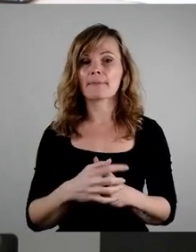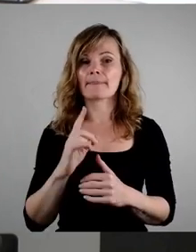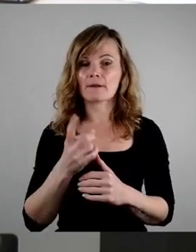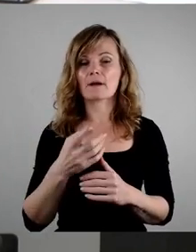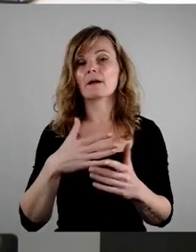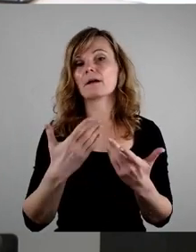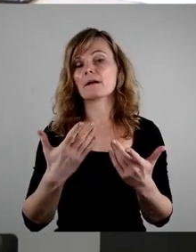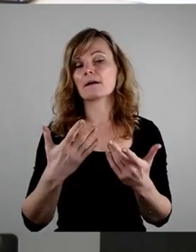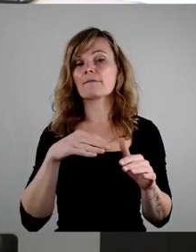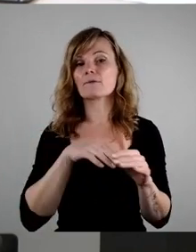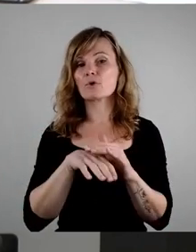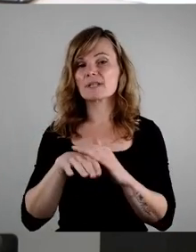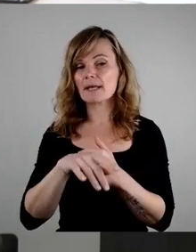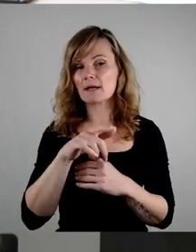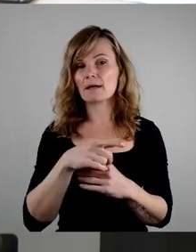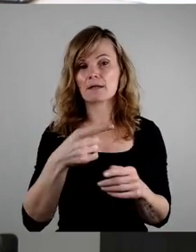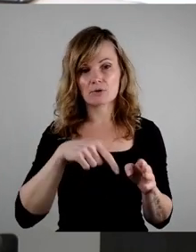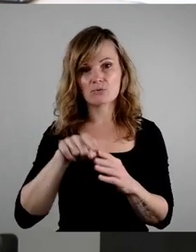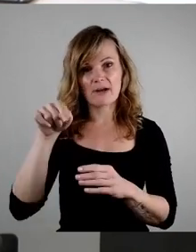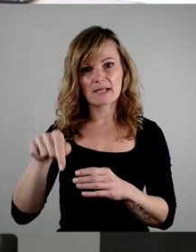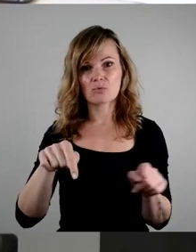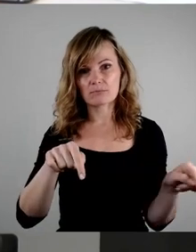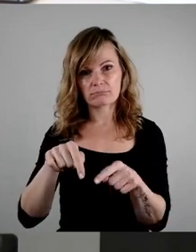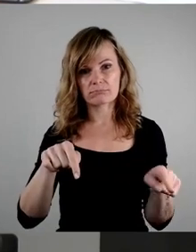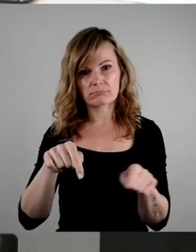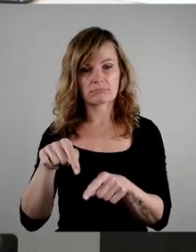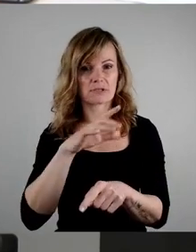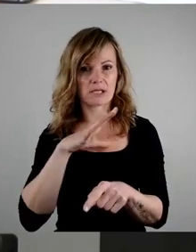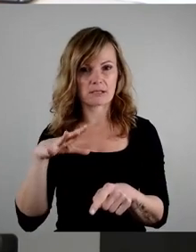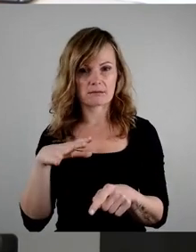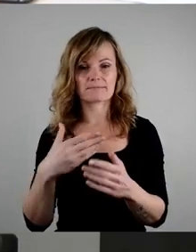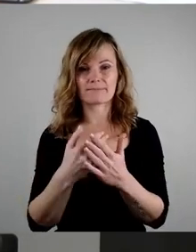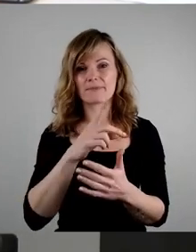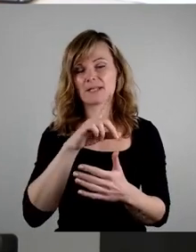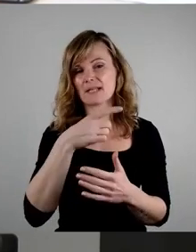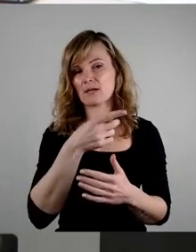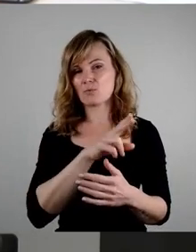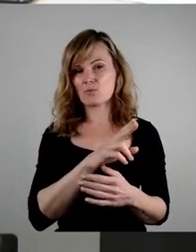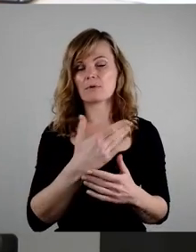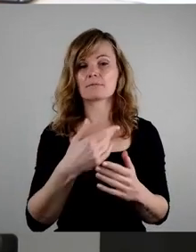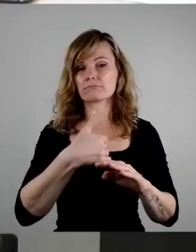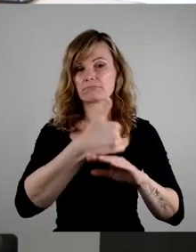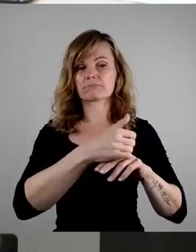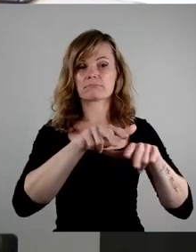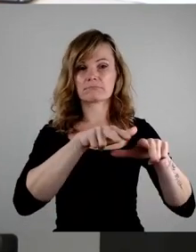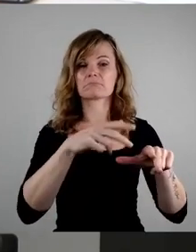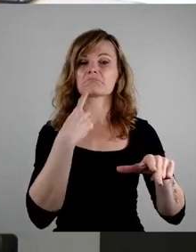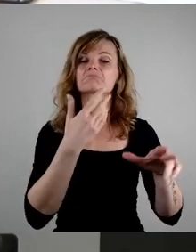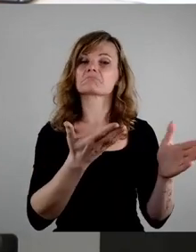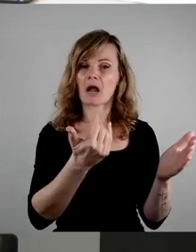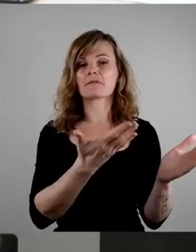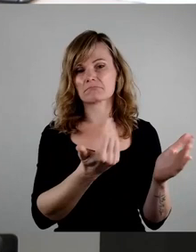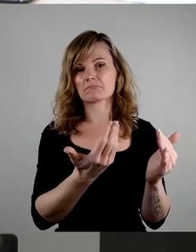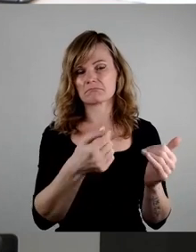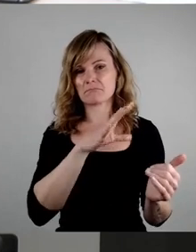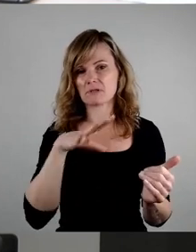Flüchtlingen durch das CDU-geführte Land Sachsen, wird die Situation immer prekärer. Wobei man noch anmerken